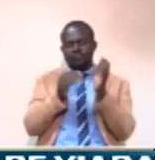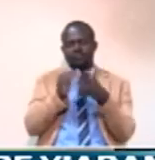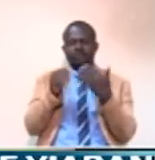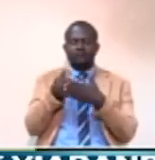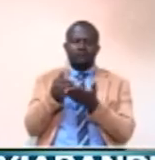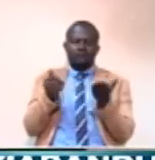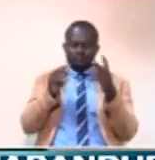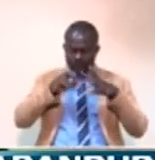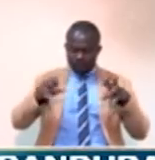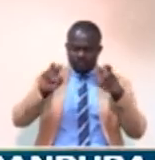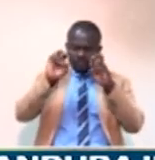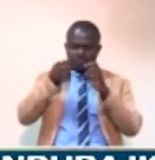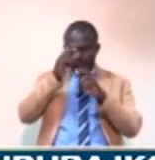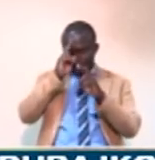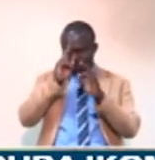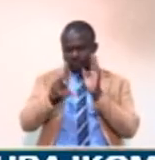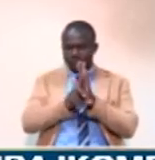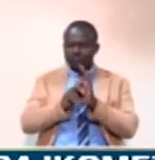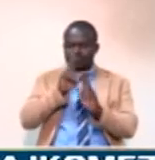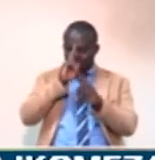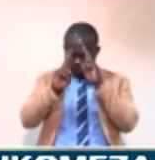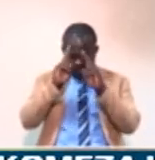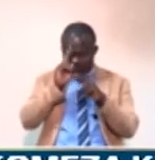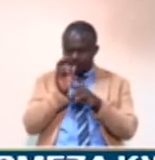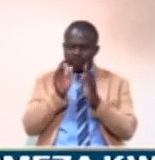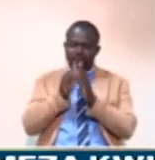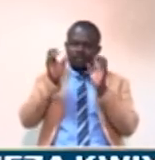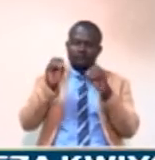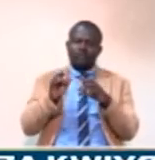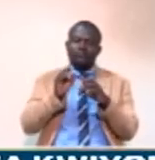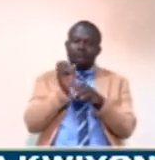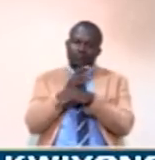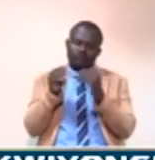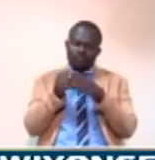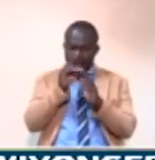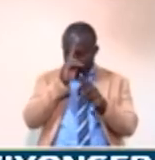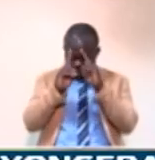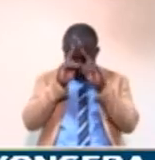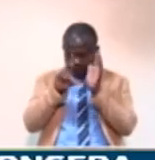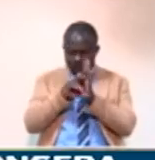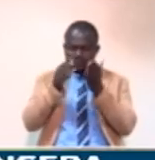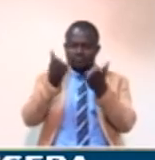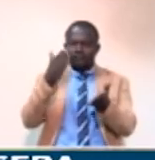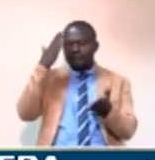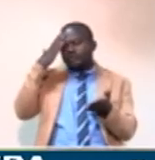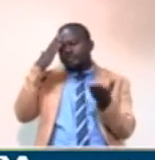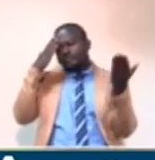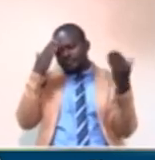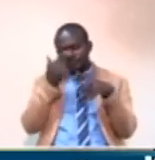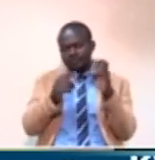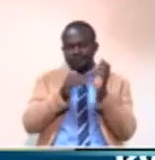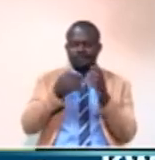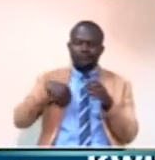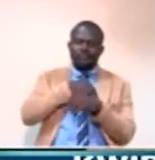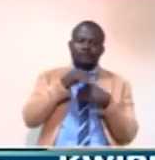ariko no kugenzura yuko amabwiriza yubahirizwa. Abanyamujyi nabo baragirwa inama yo kubahiriza amabwiriza. Amabwiriza arahari barayazi, ariko icyo